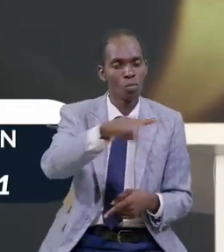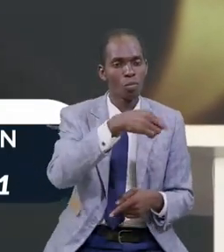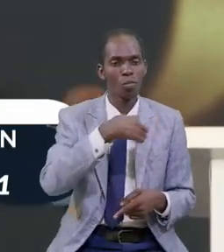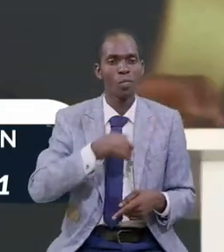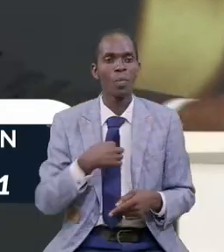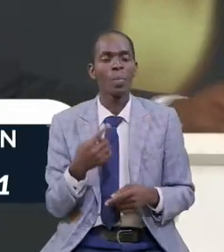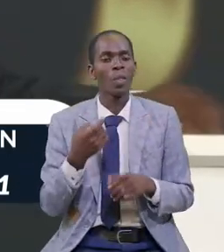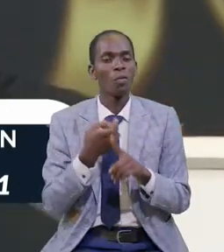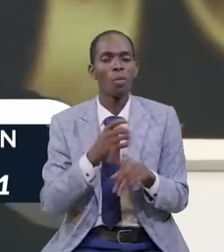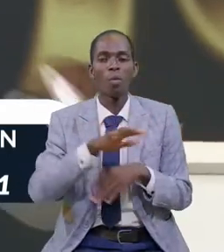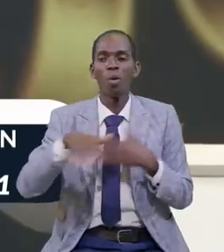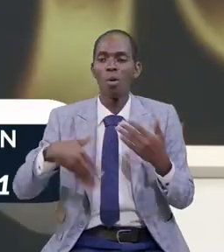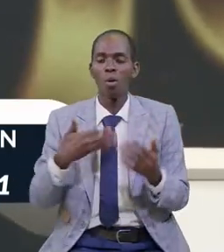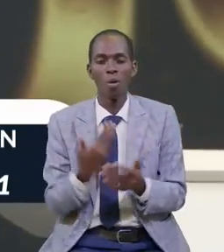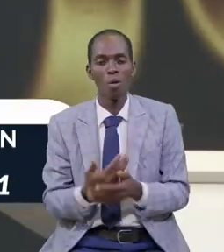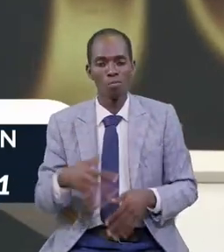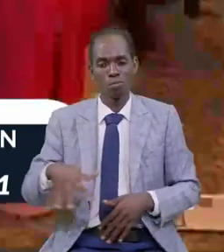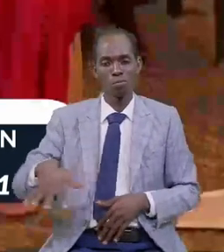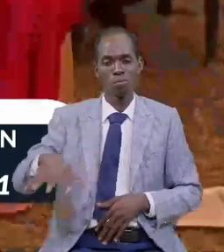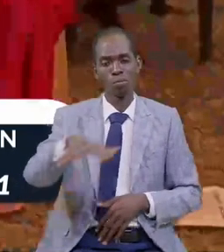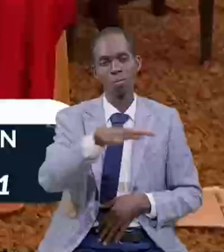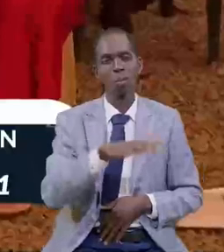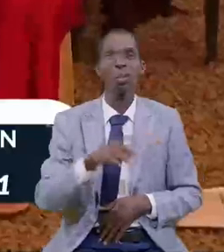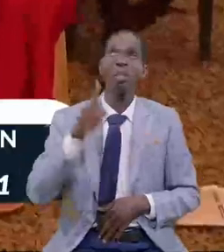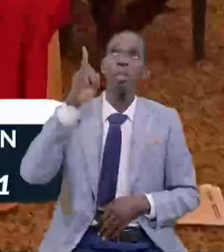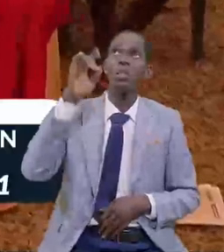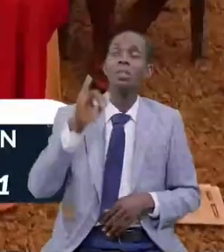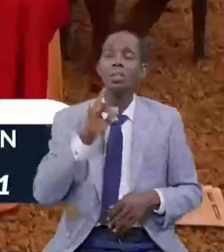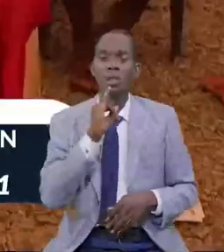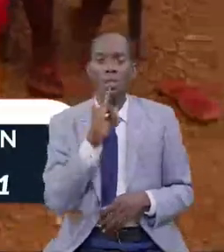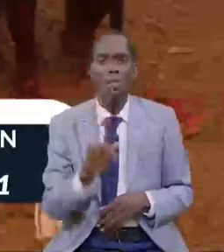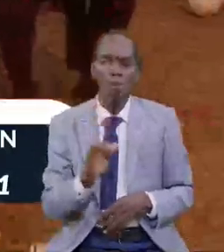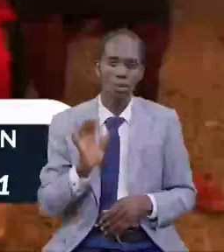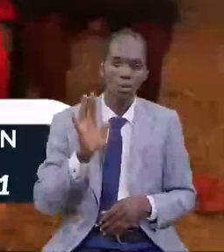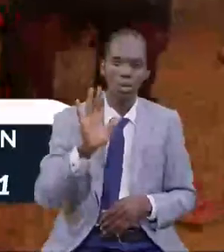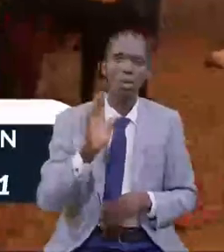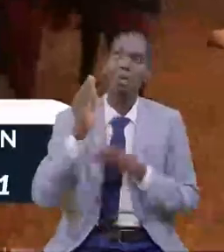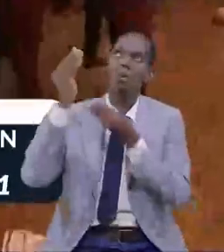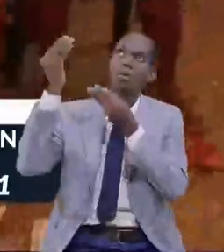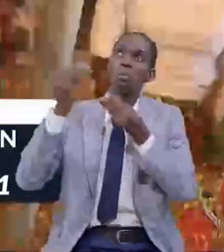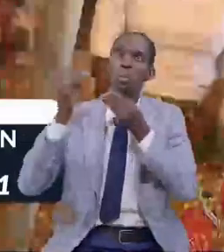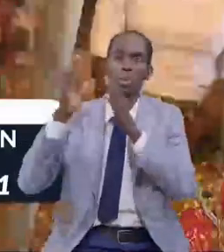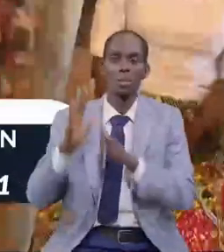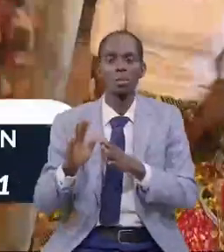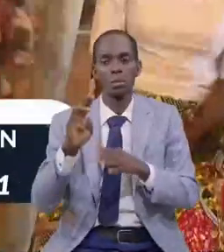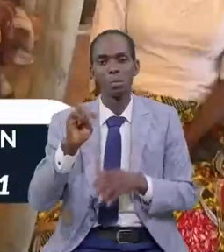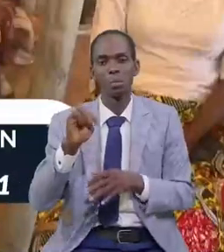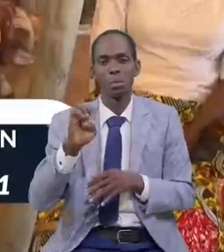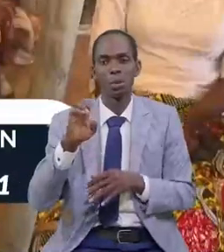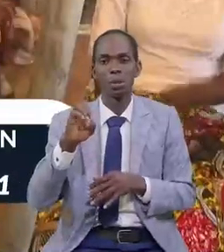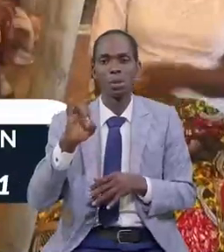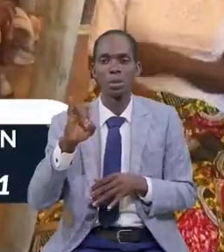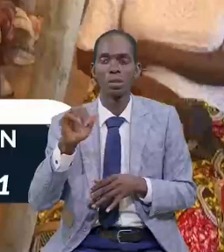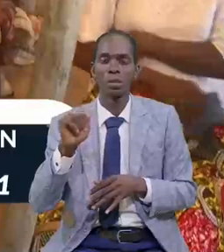tous les domaines et de toutes dimensions il est le médiateur nous allons aux Hébreux